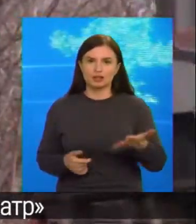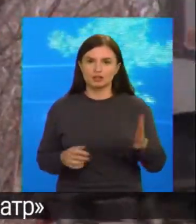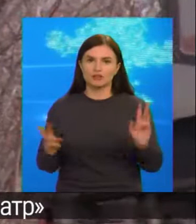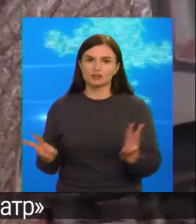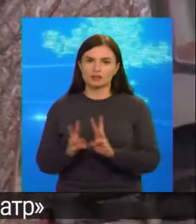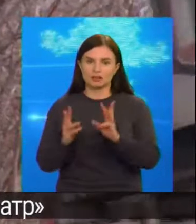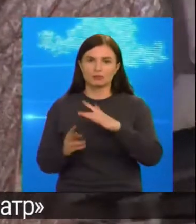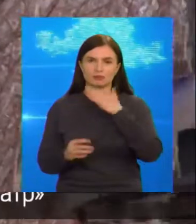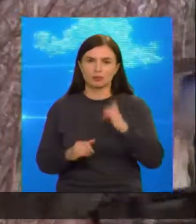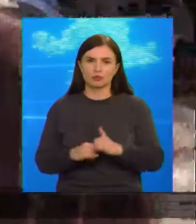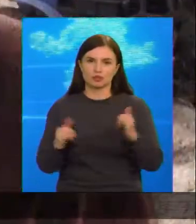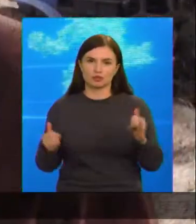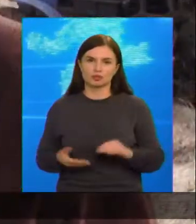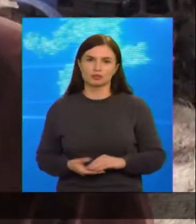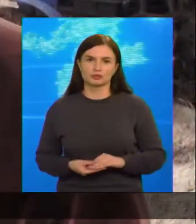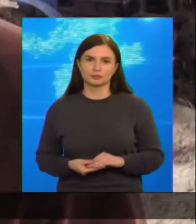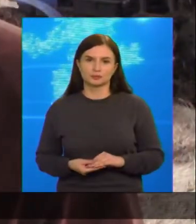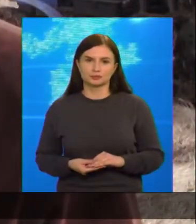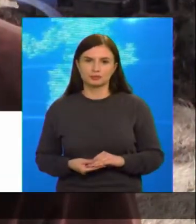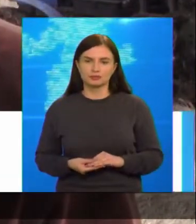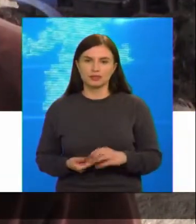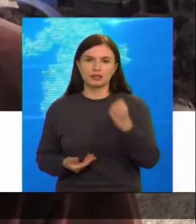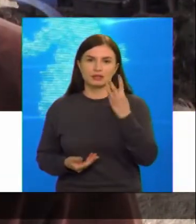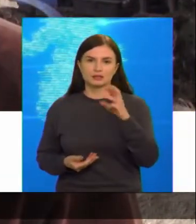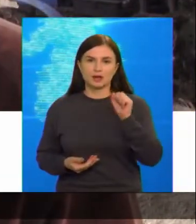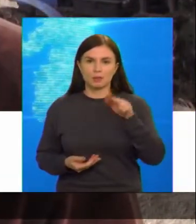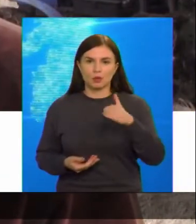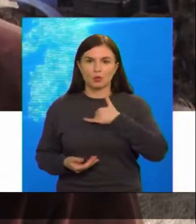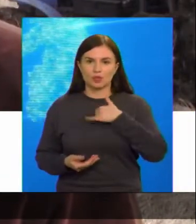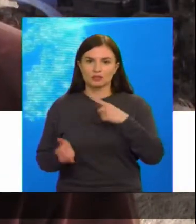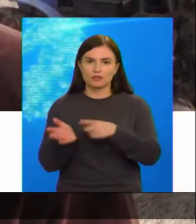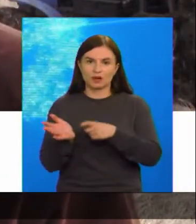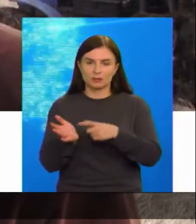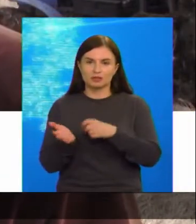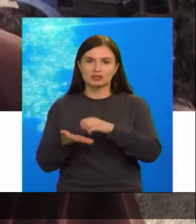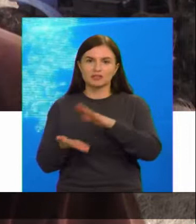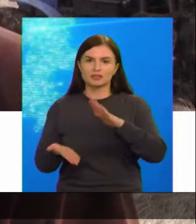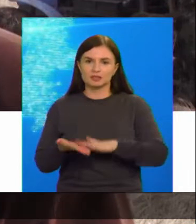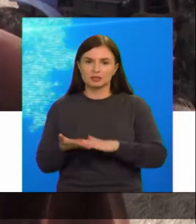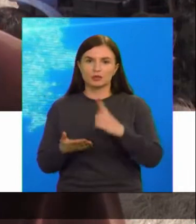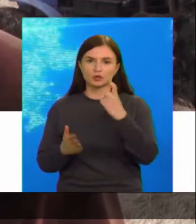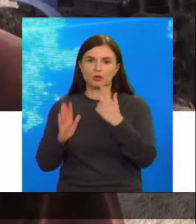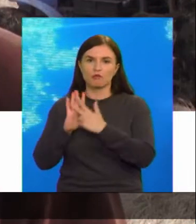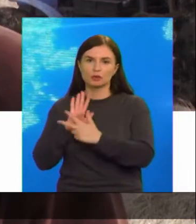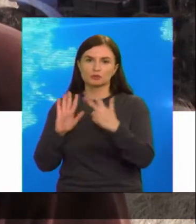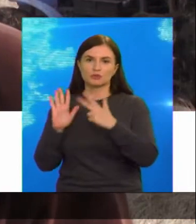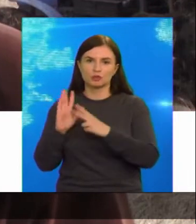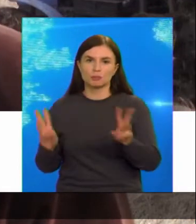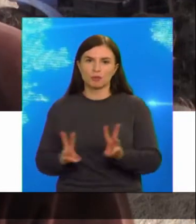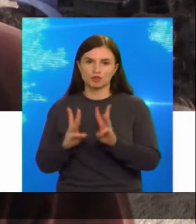возгораний резко увеличивается. На 13 апреля у нас в Копейске было зафиксировано 188